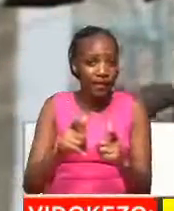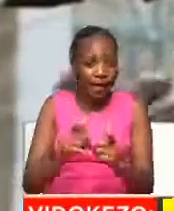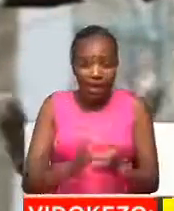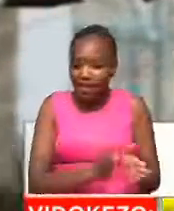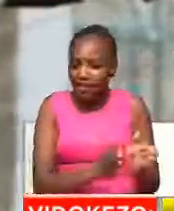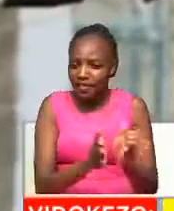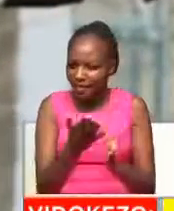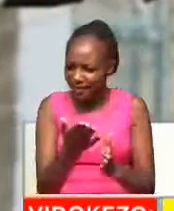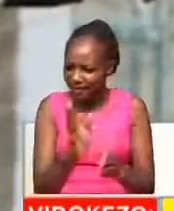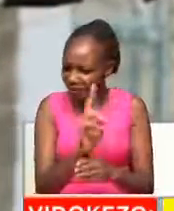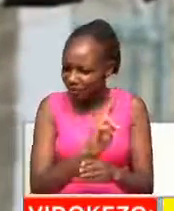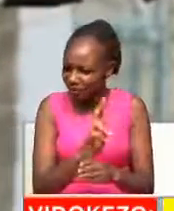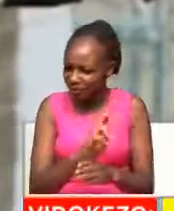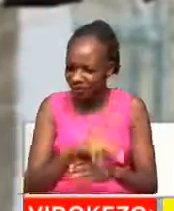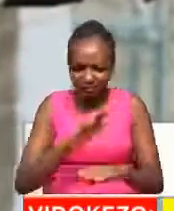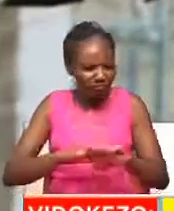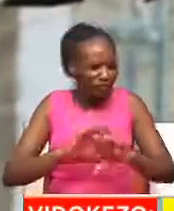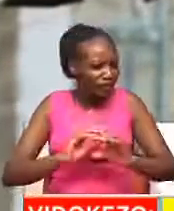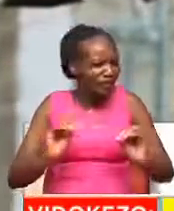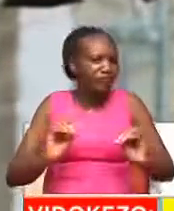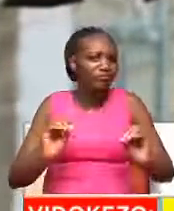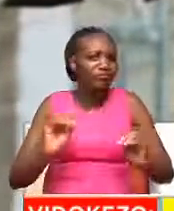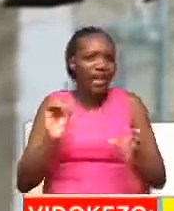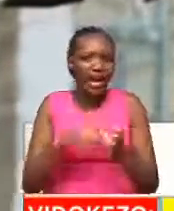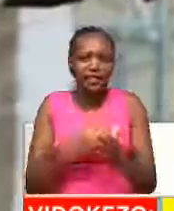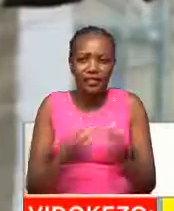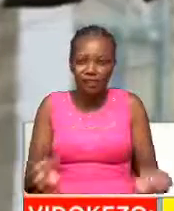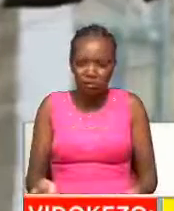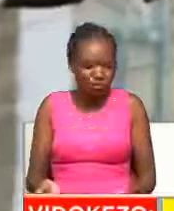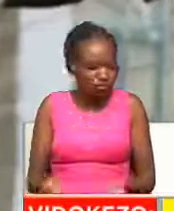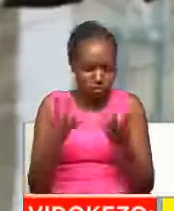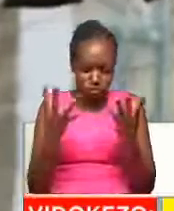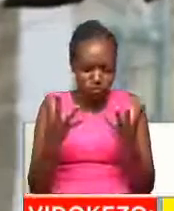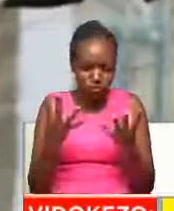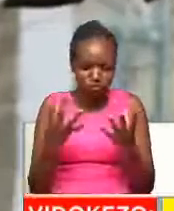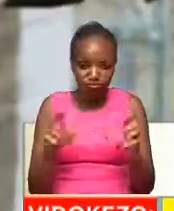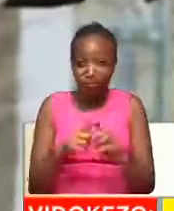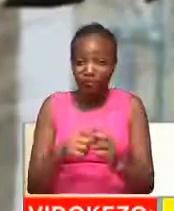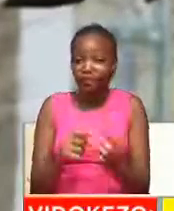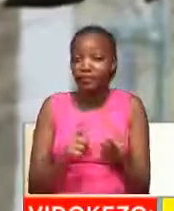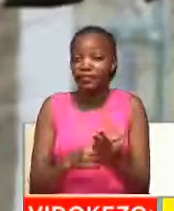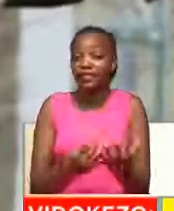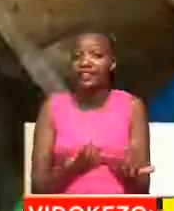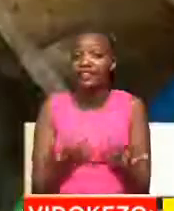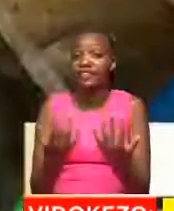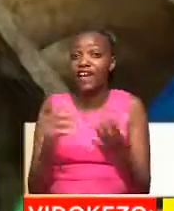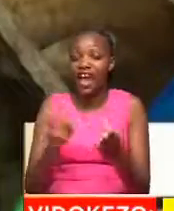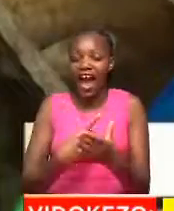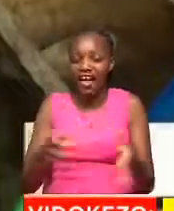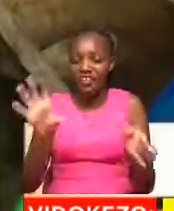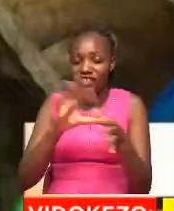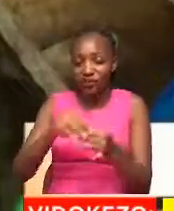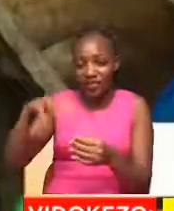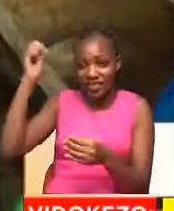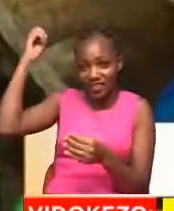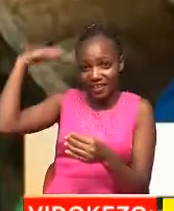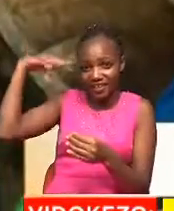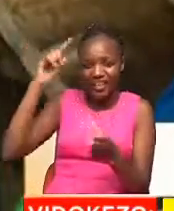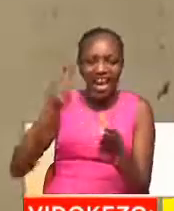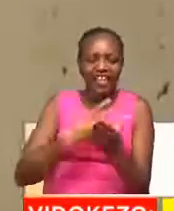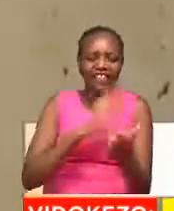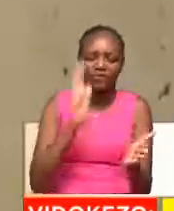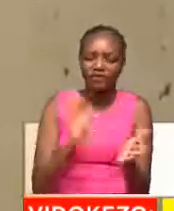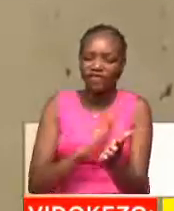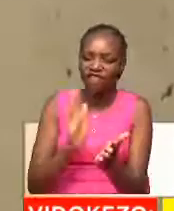waisukume, ile hewa ni kama ilitoka ndo ikaenda kupatana na stima. Moto ulisambaa kwa kasi